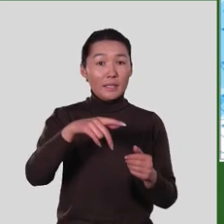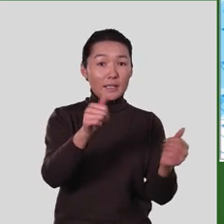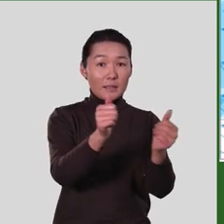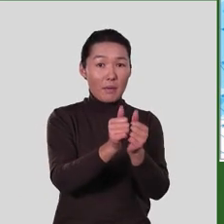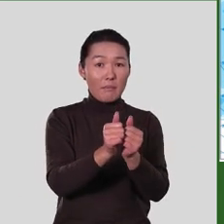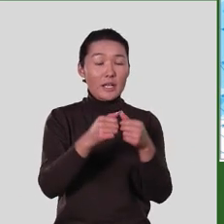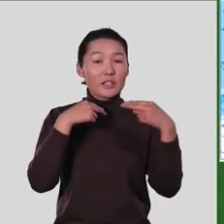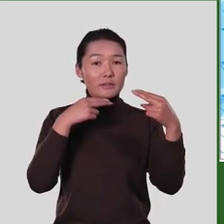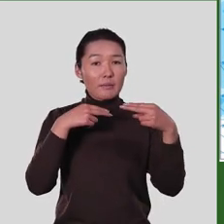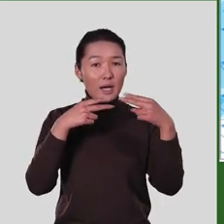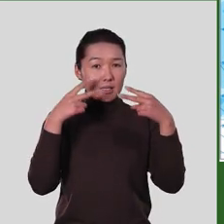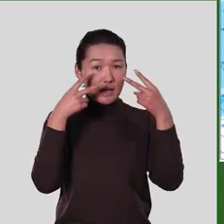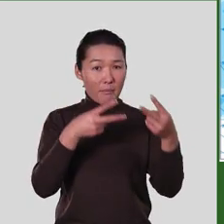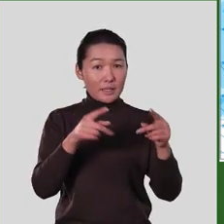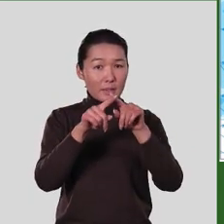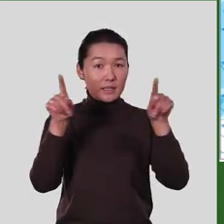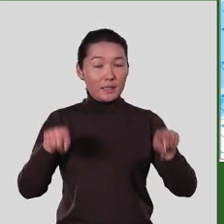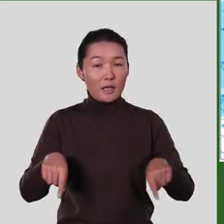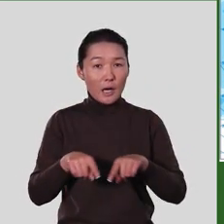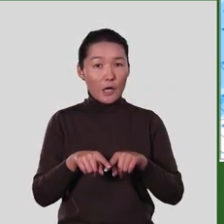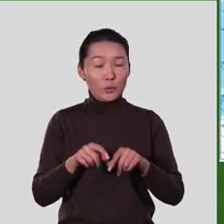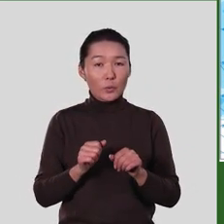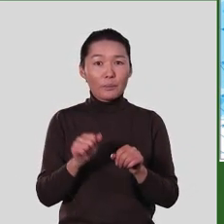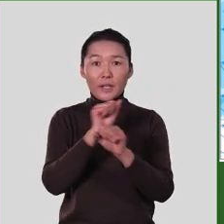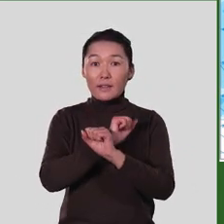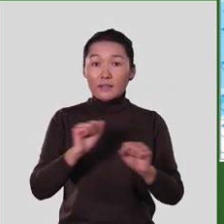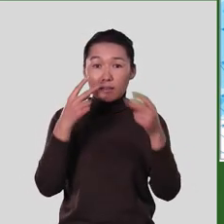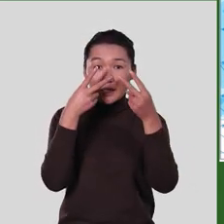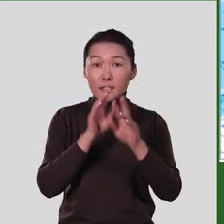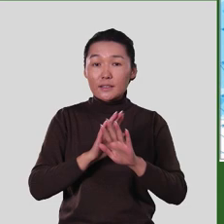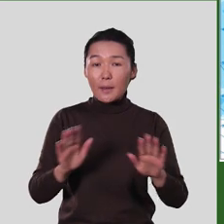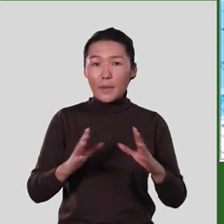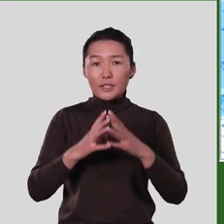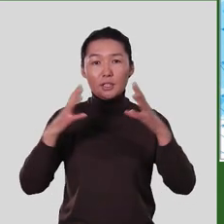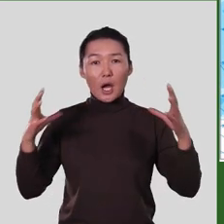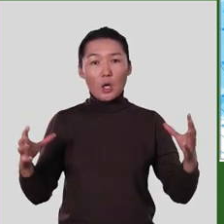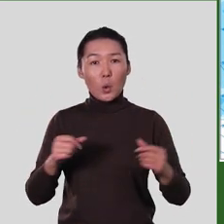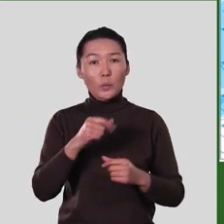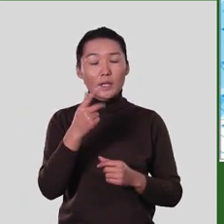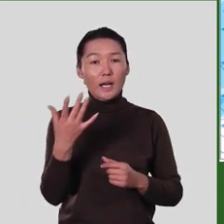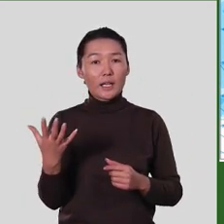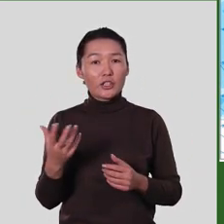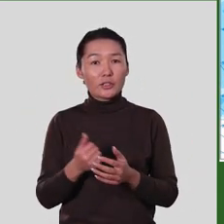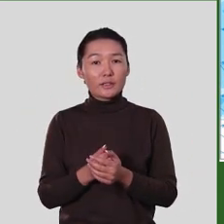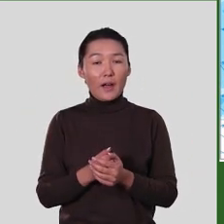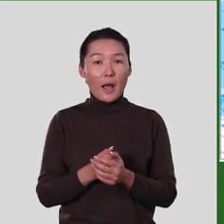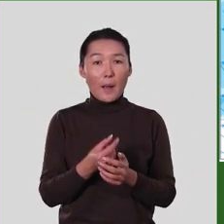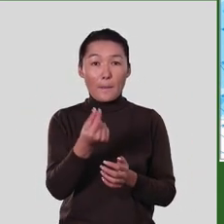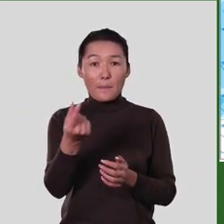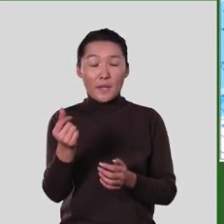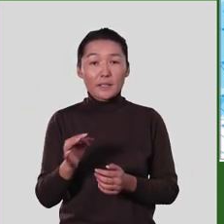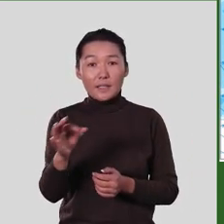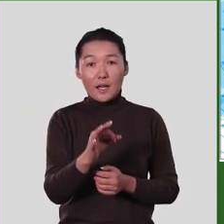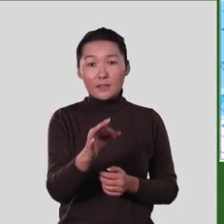и внимательно посмотреть на карту, то нельзя не заметить огромное количество мелких островов в